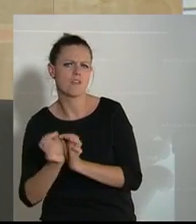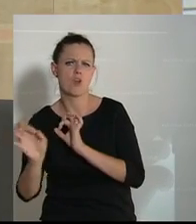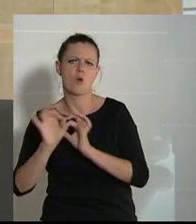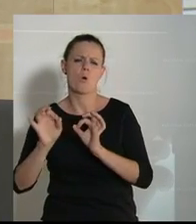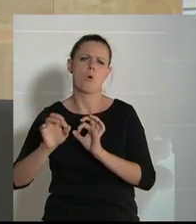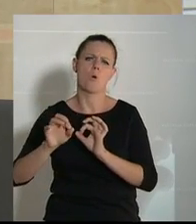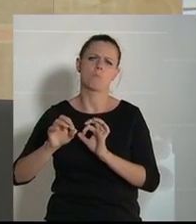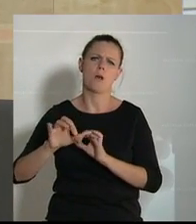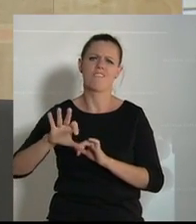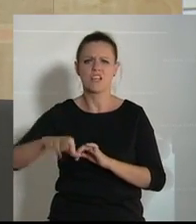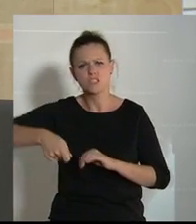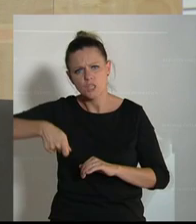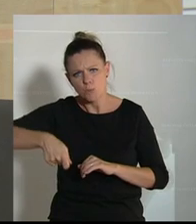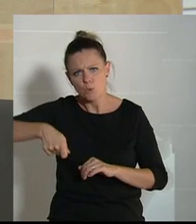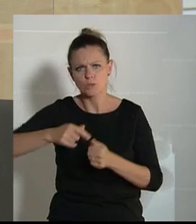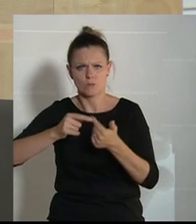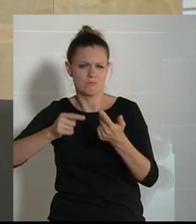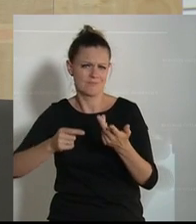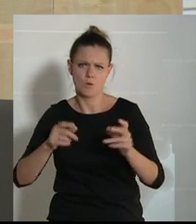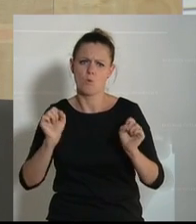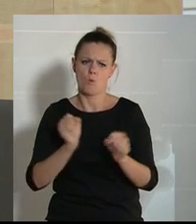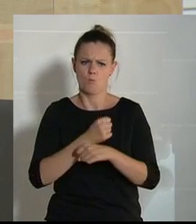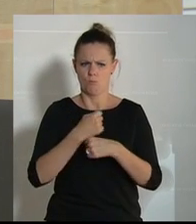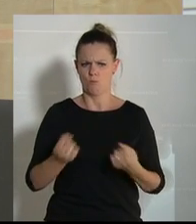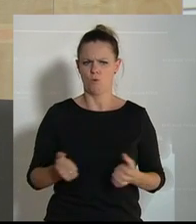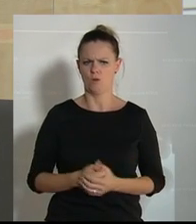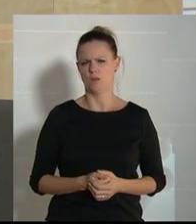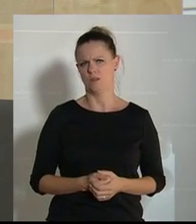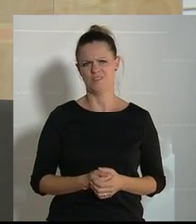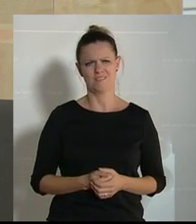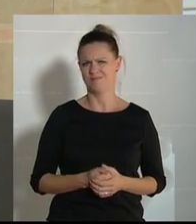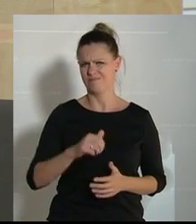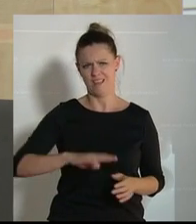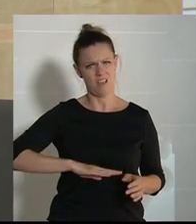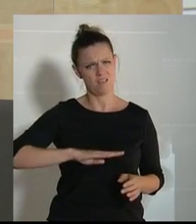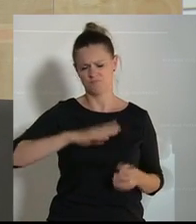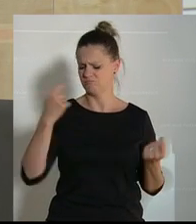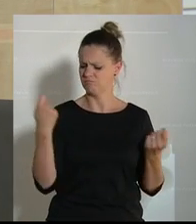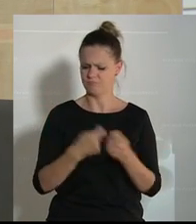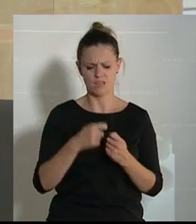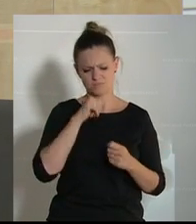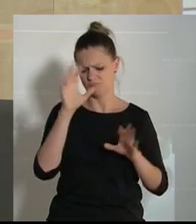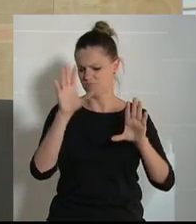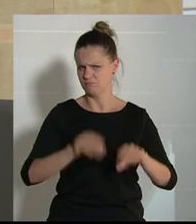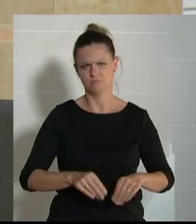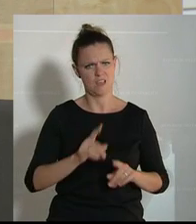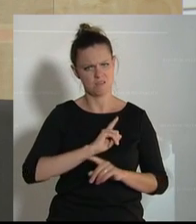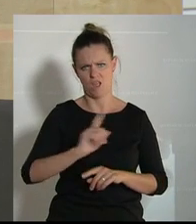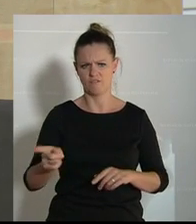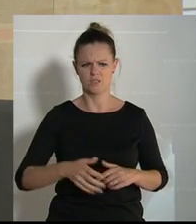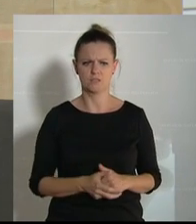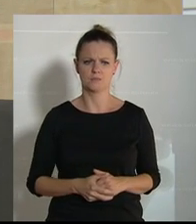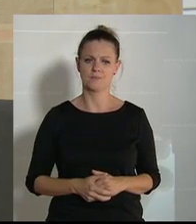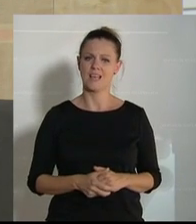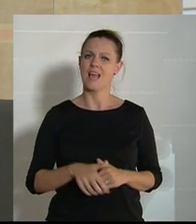mit Klobürsten oder Ähnlichem mehr. Das geht aus meiner Sicht nicht, das ist unethisch und das sollten wir eigentlich abstellen. Ein weiterer